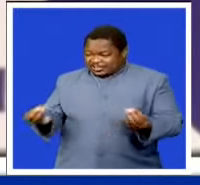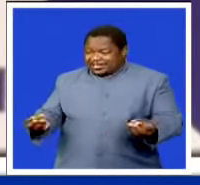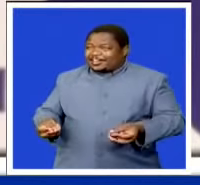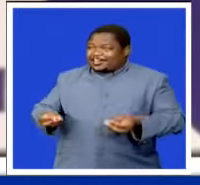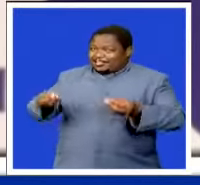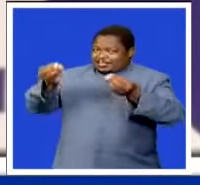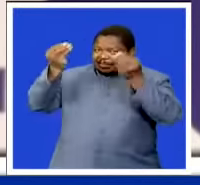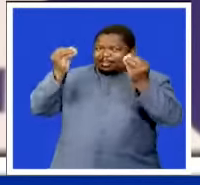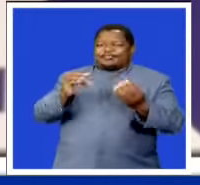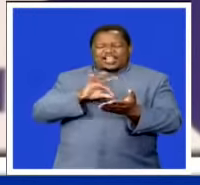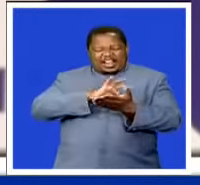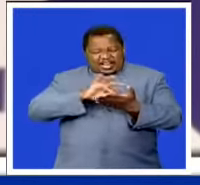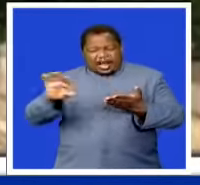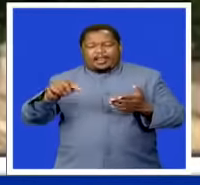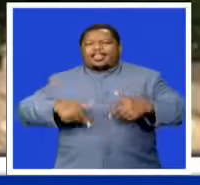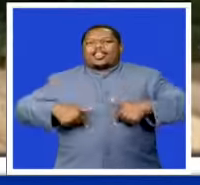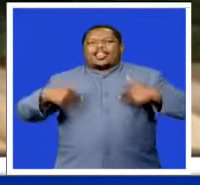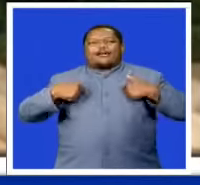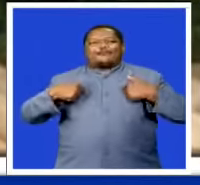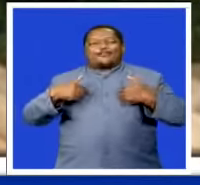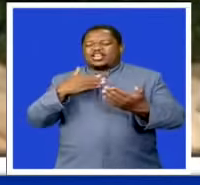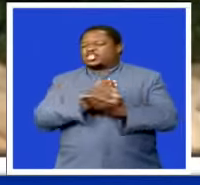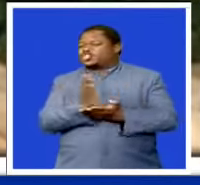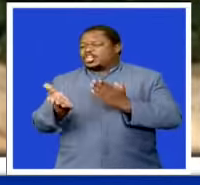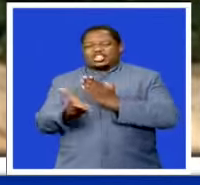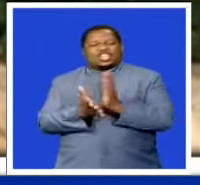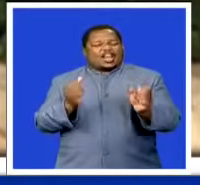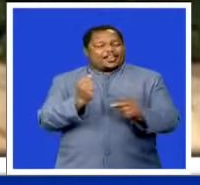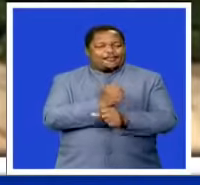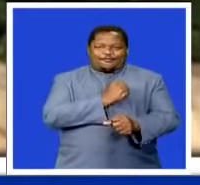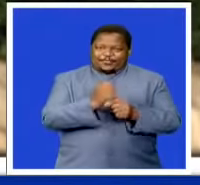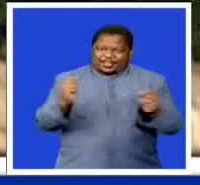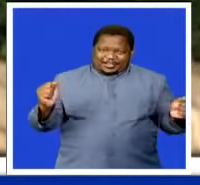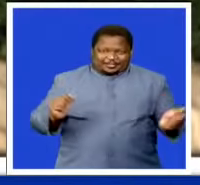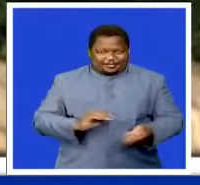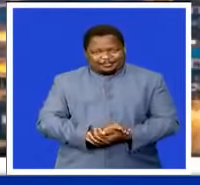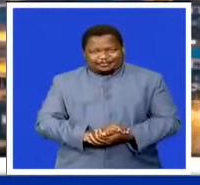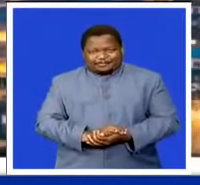bakusasa. Etindzabeni kubika Sondomlangeni nakini MCB ezulwini.